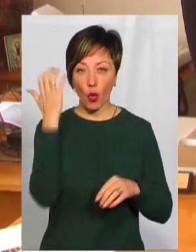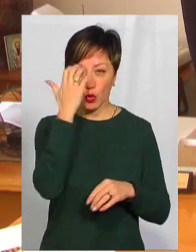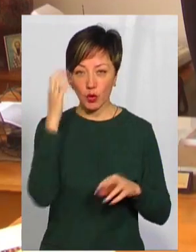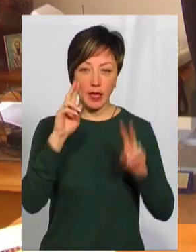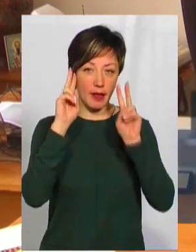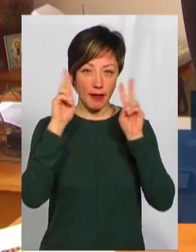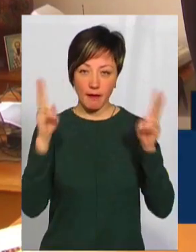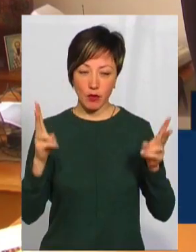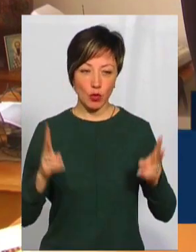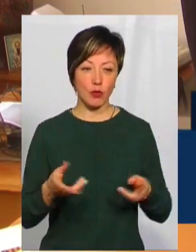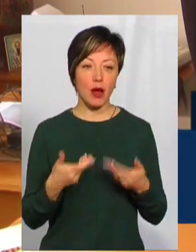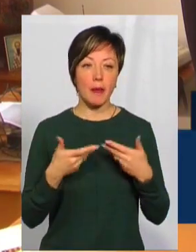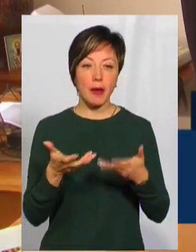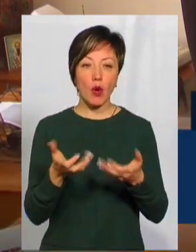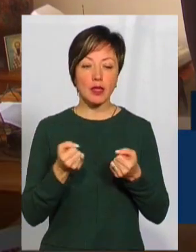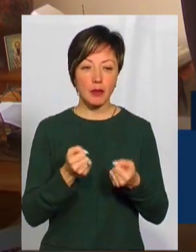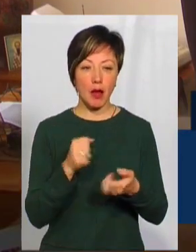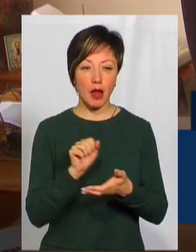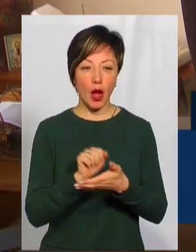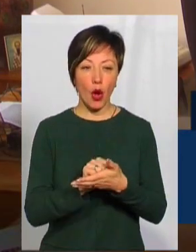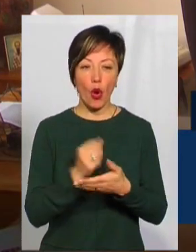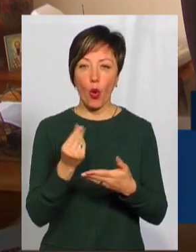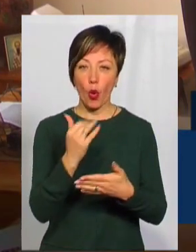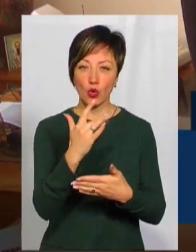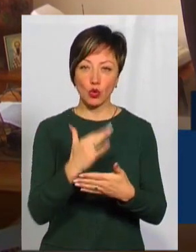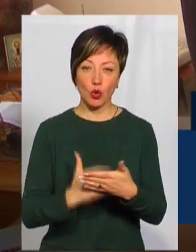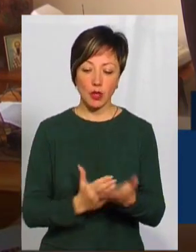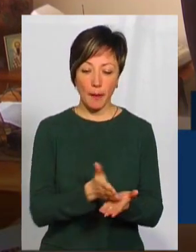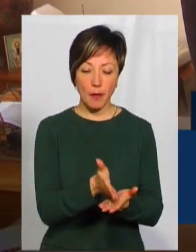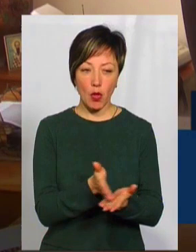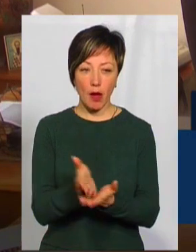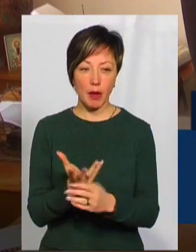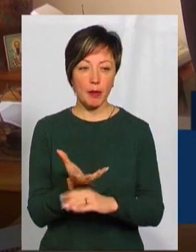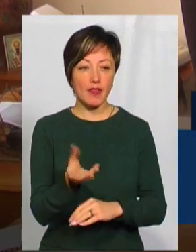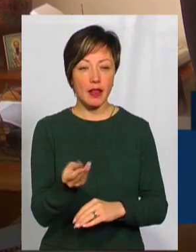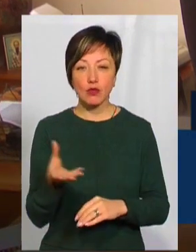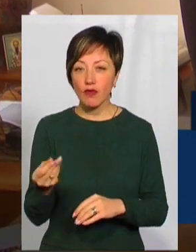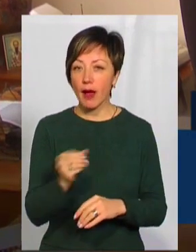Ми отримали кошториси по напрямкам фінансування, але